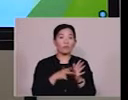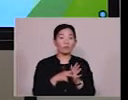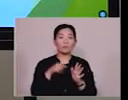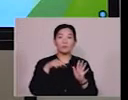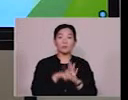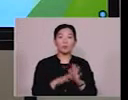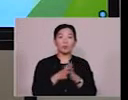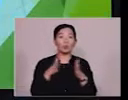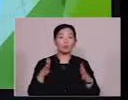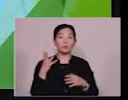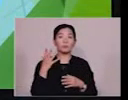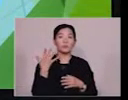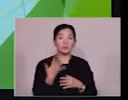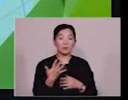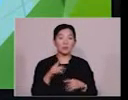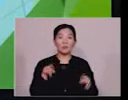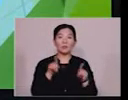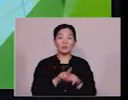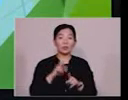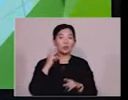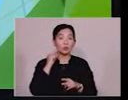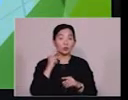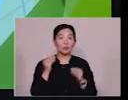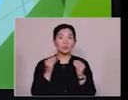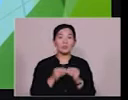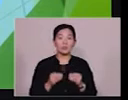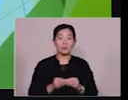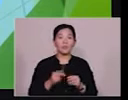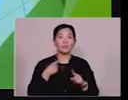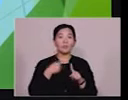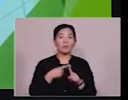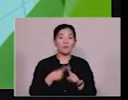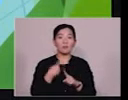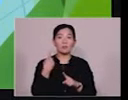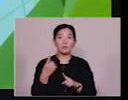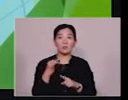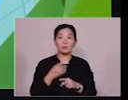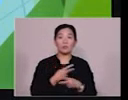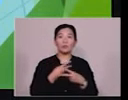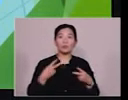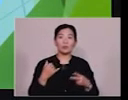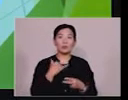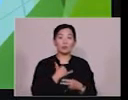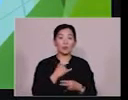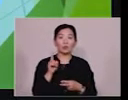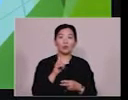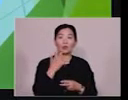нас больше 5. Тогда к числу десятков мы прибавляем 1, и получается у нас,